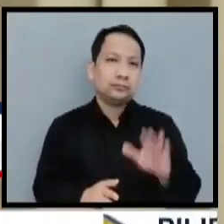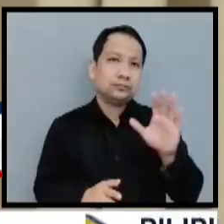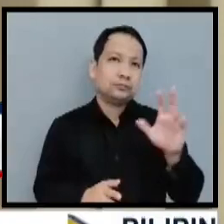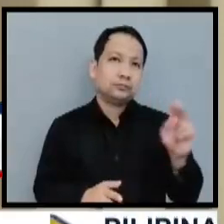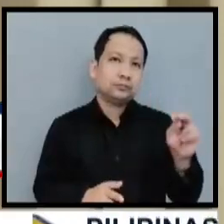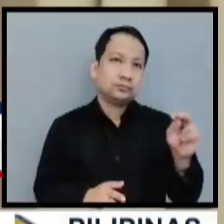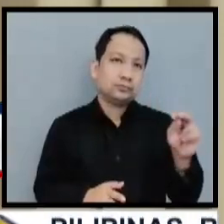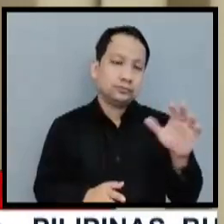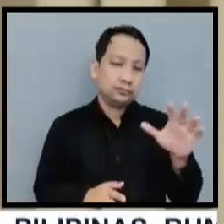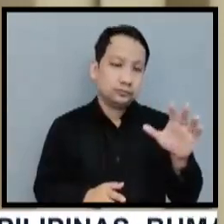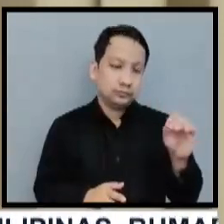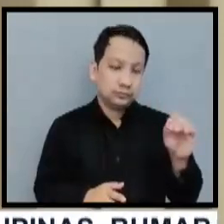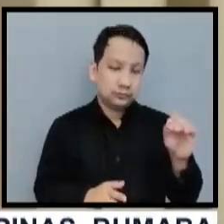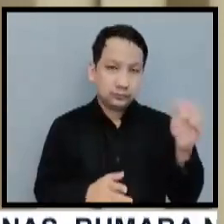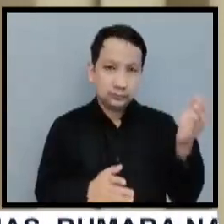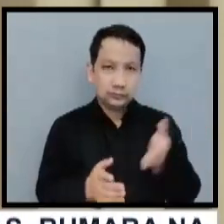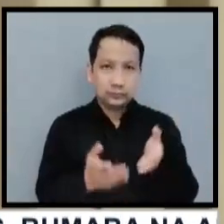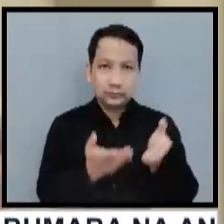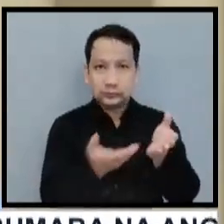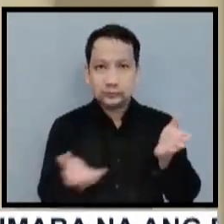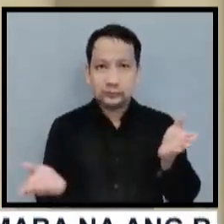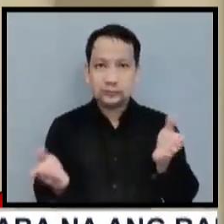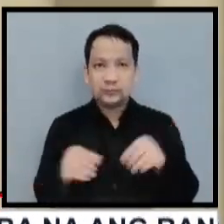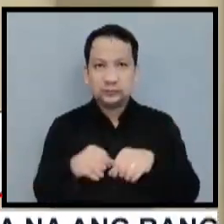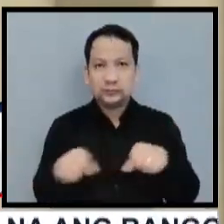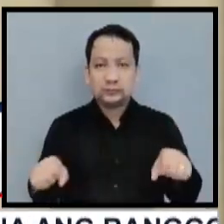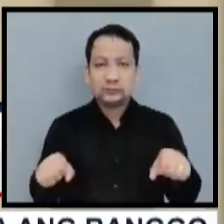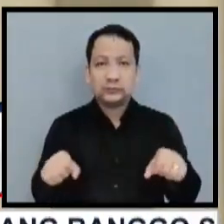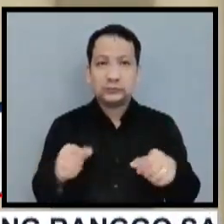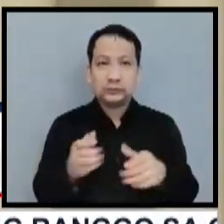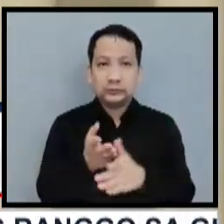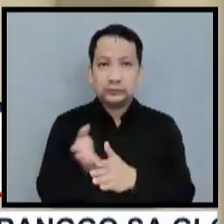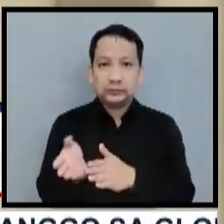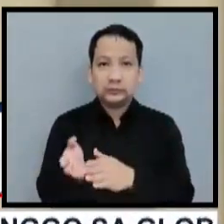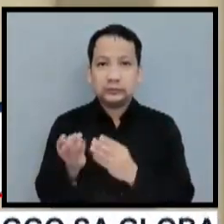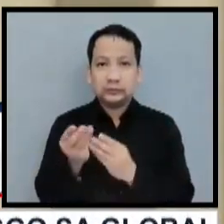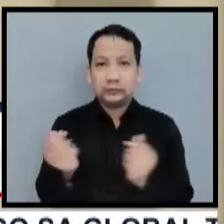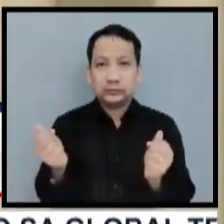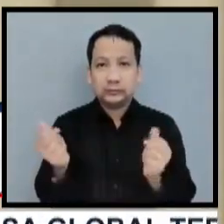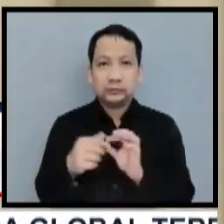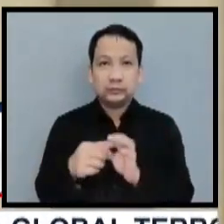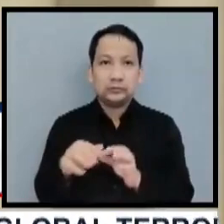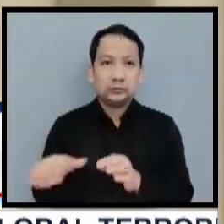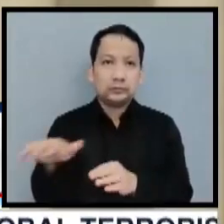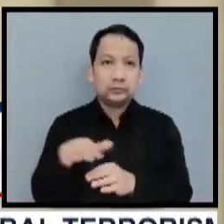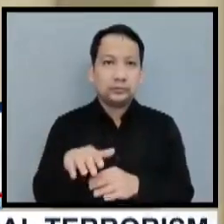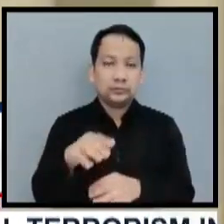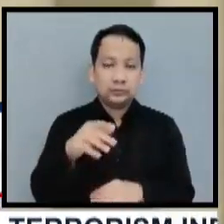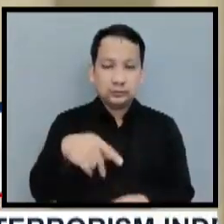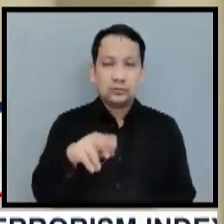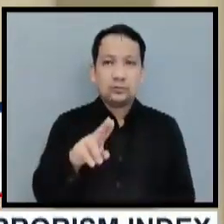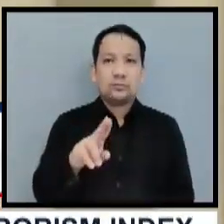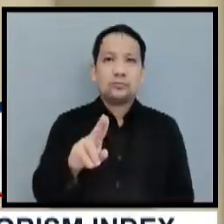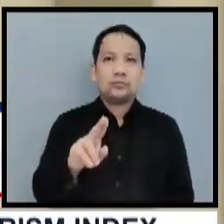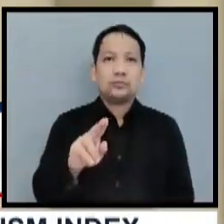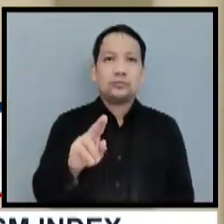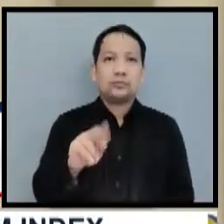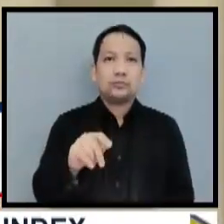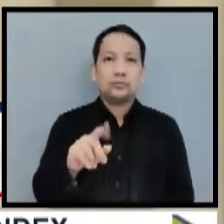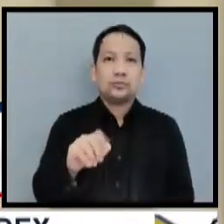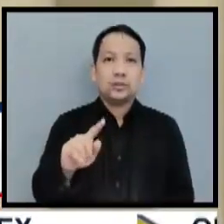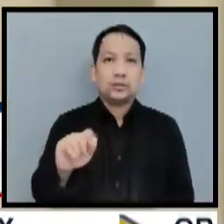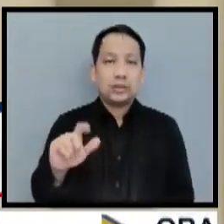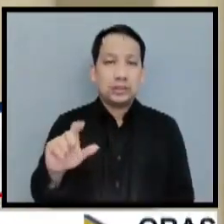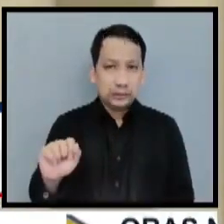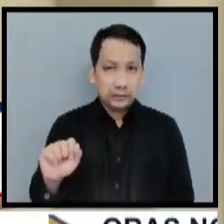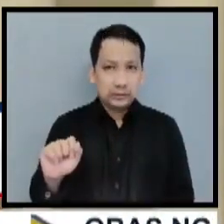mo sa south, hindi po pwedeng mangyari yun. Kaya ang solution po namin talaga dun sa Putatan 1 and 2 is aside from what Ma'am Bobby